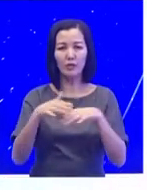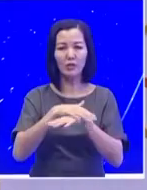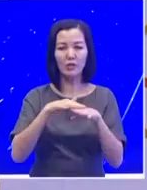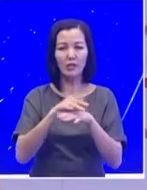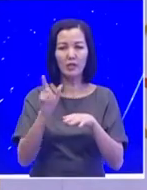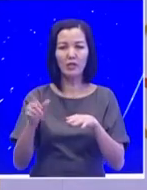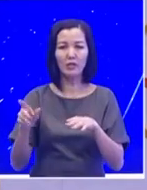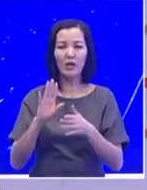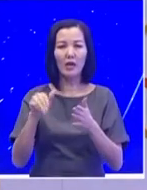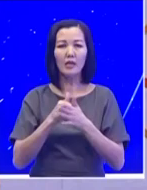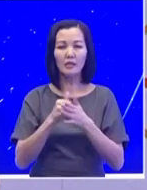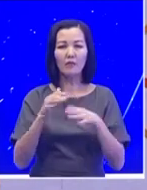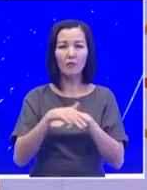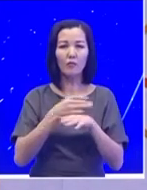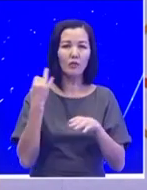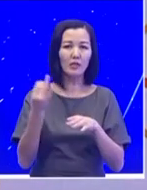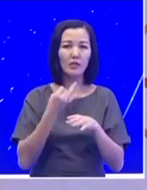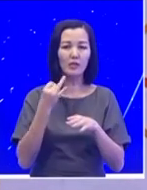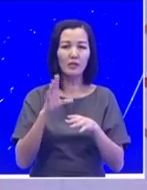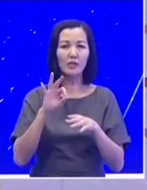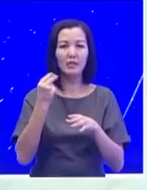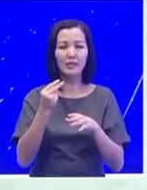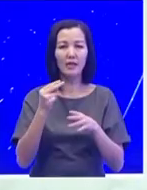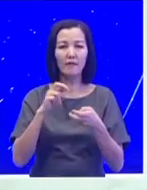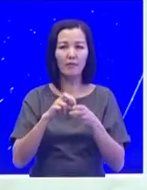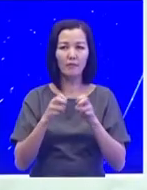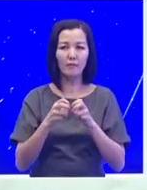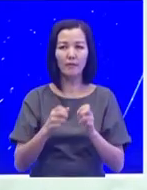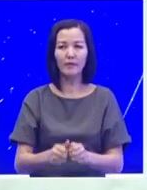региона. Основную массу интересовали проблемы социального характера.